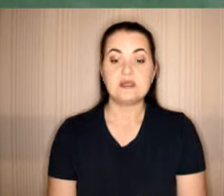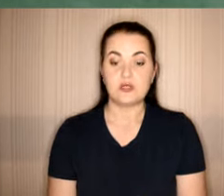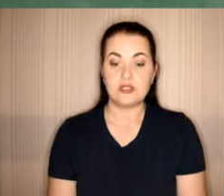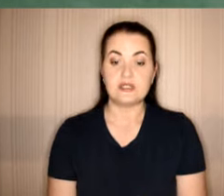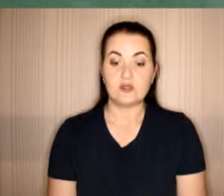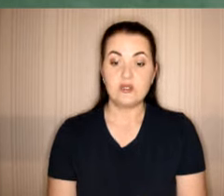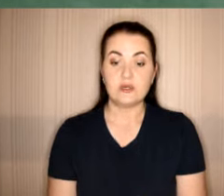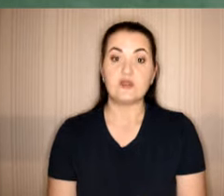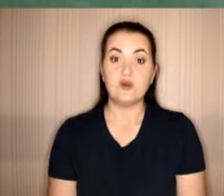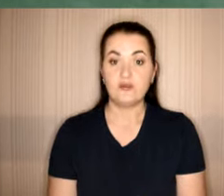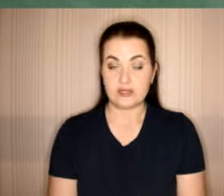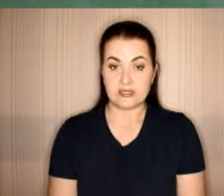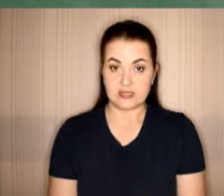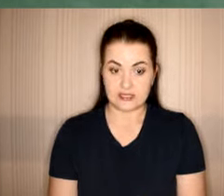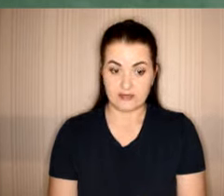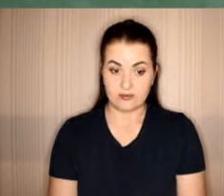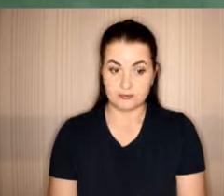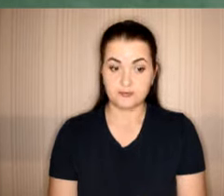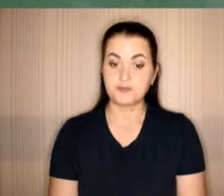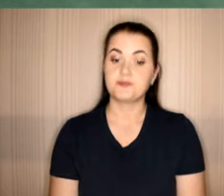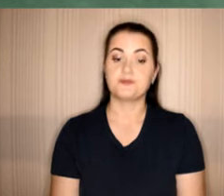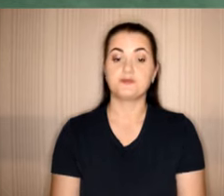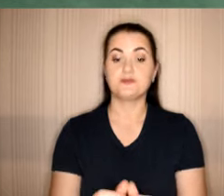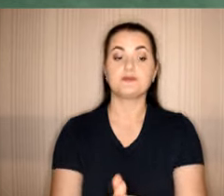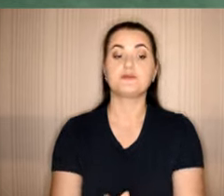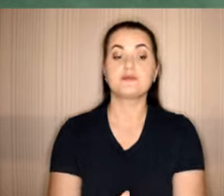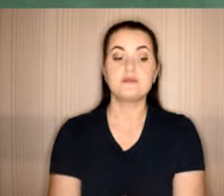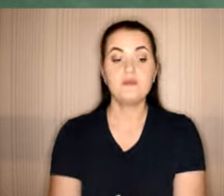Доберіть і запишіть синоніми до виділених слів.